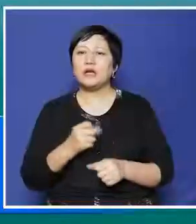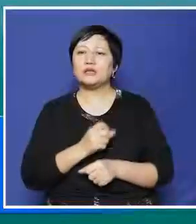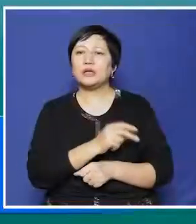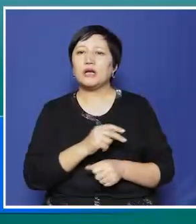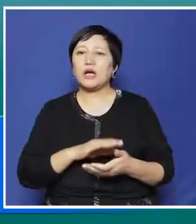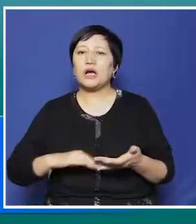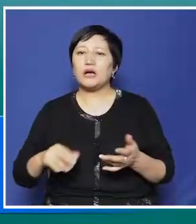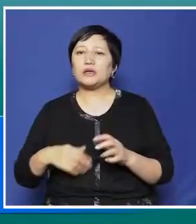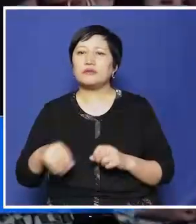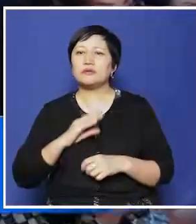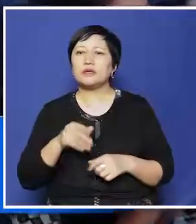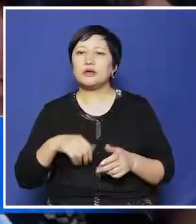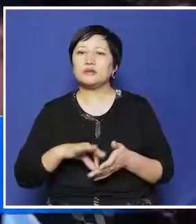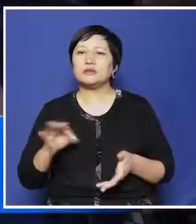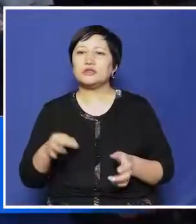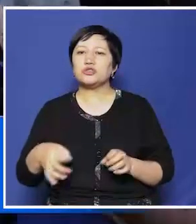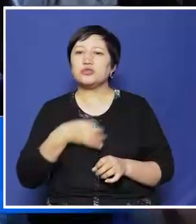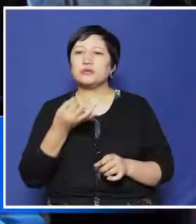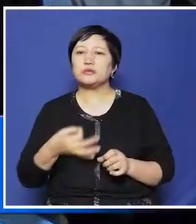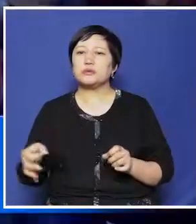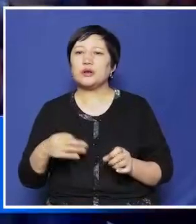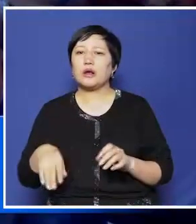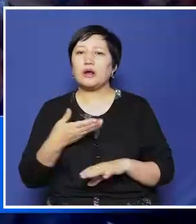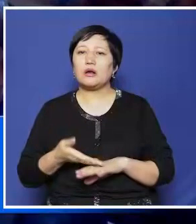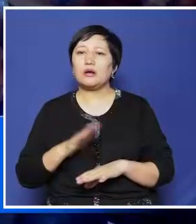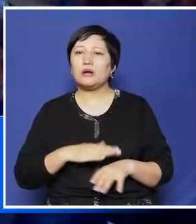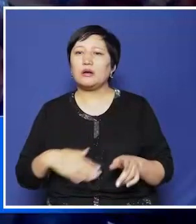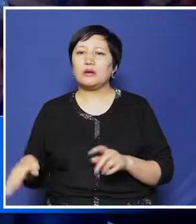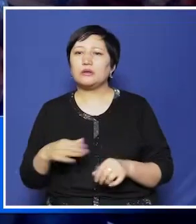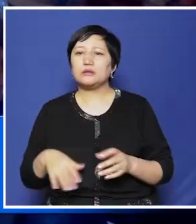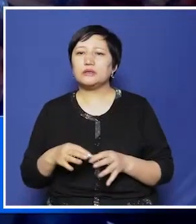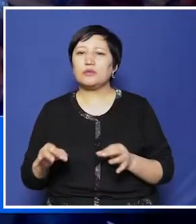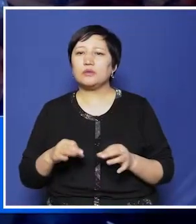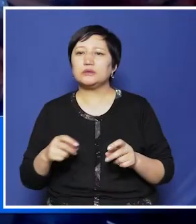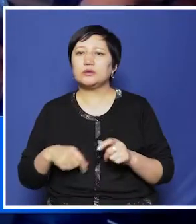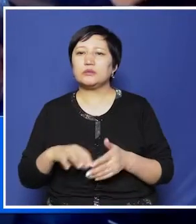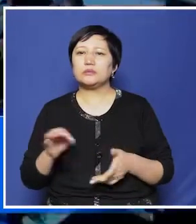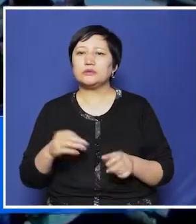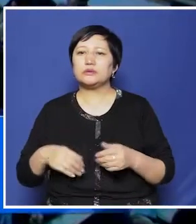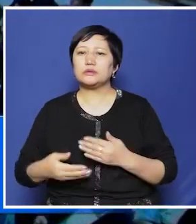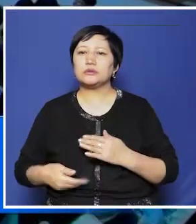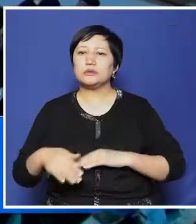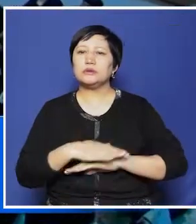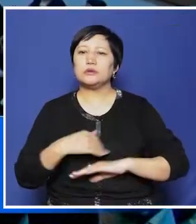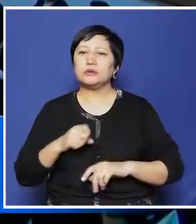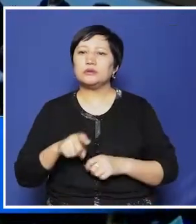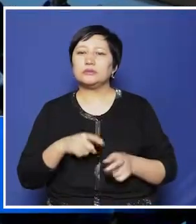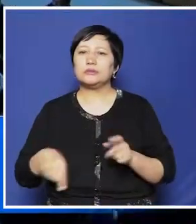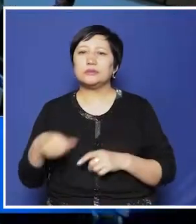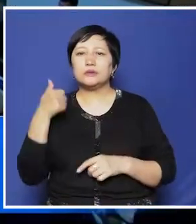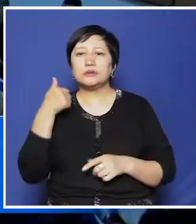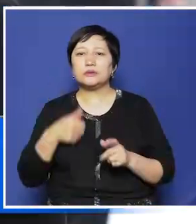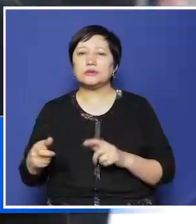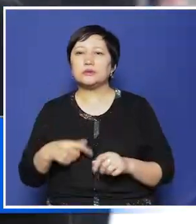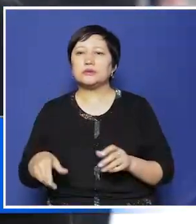атқарушы хатшысы алдағы сайлаудың жауапкершілік жүгі ауыр екенін, сайлауалды науқан барысында тұрғындардың талап-тілектерін тыңдап,